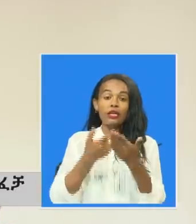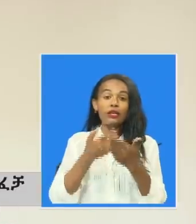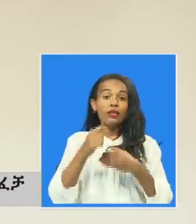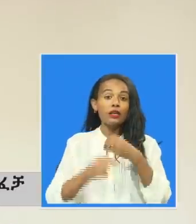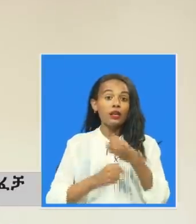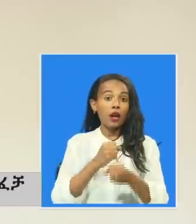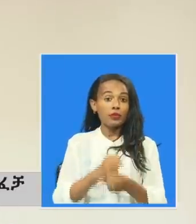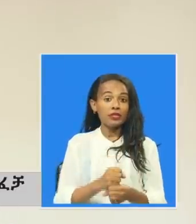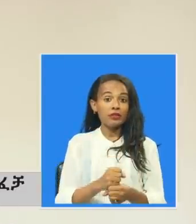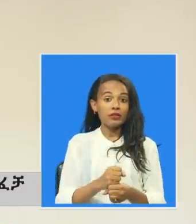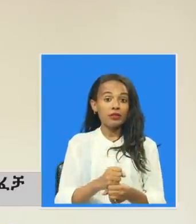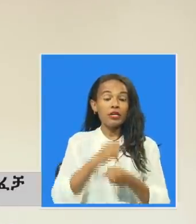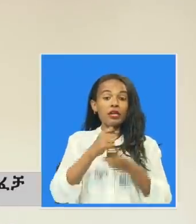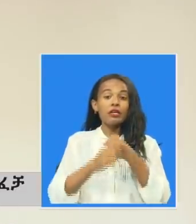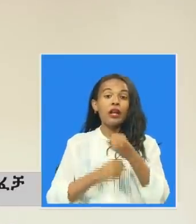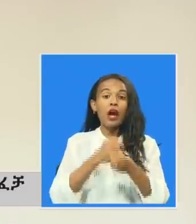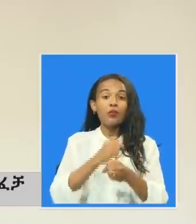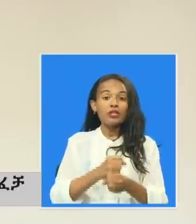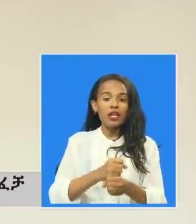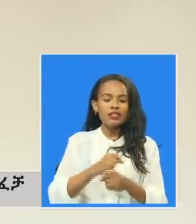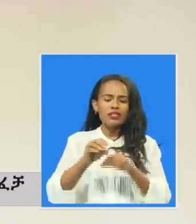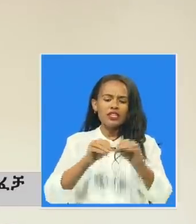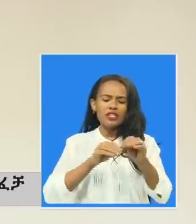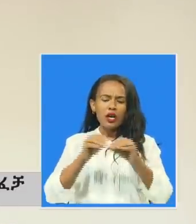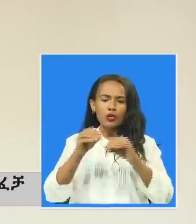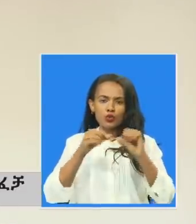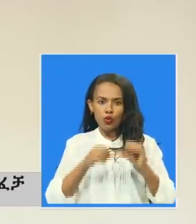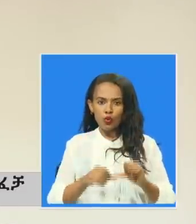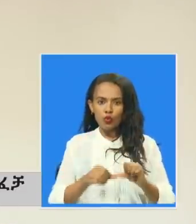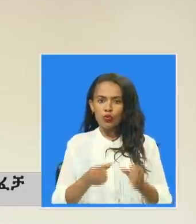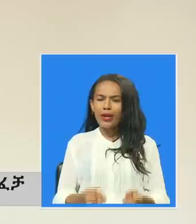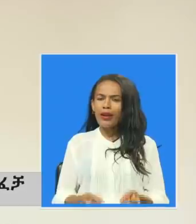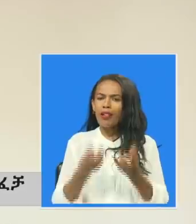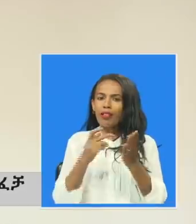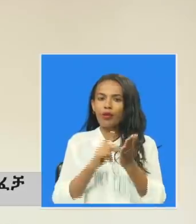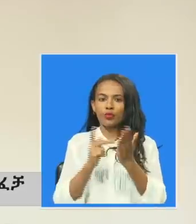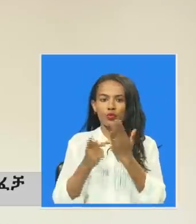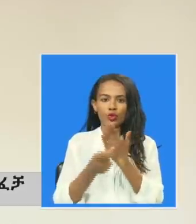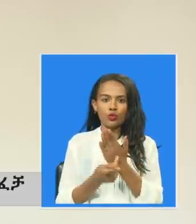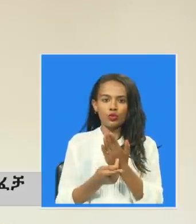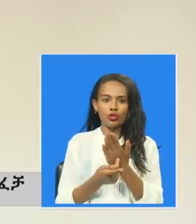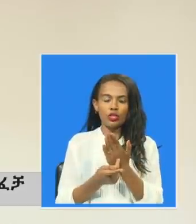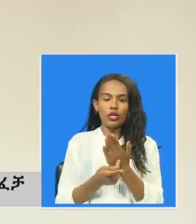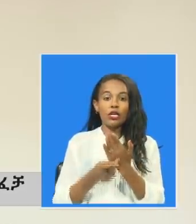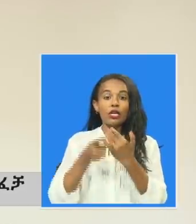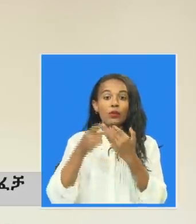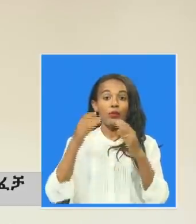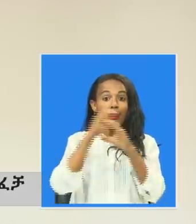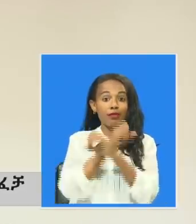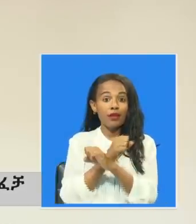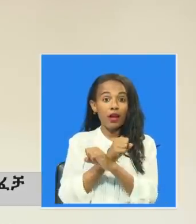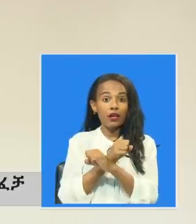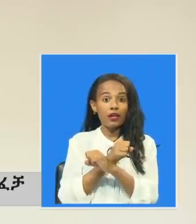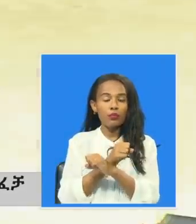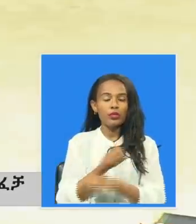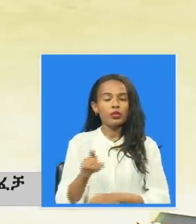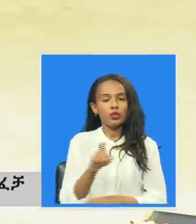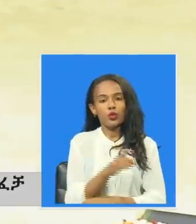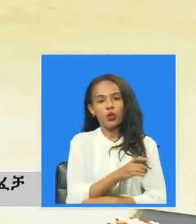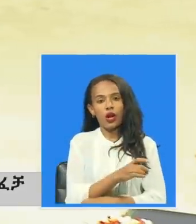ዓመት ለዓመታት ሲንከባለሉ የነበሩ በርካታ ፕሮጀክቶችን የምናጠናቅቅበት